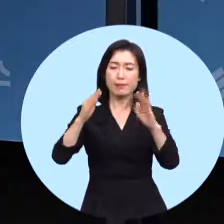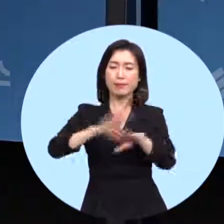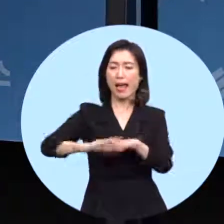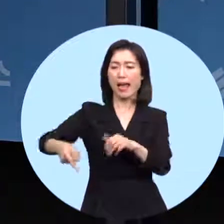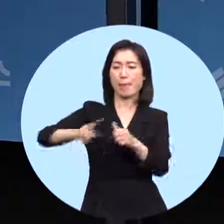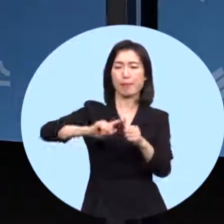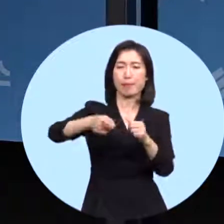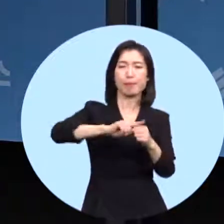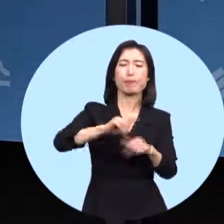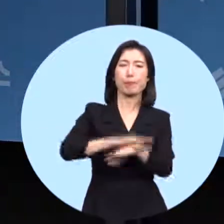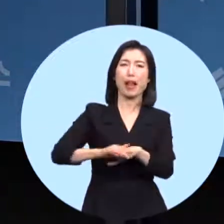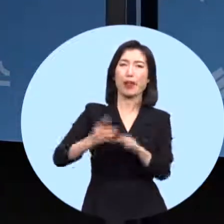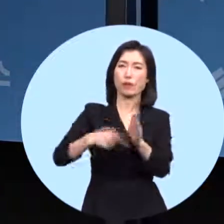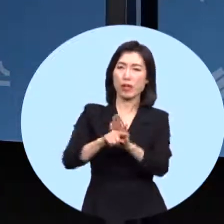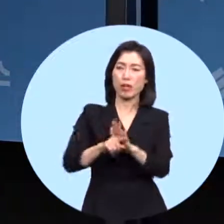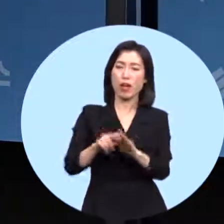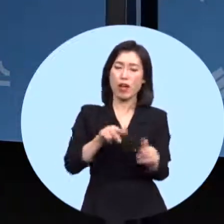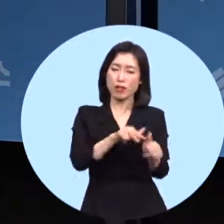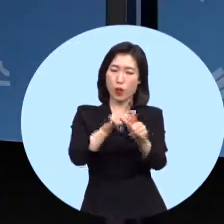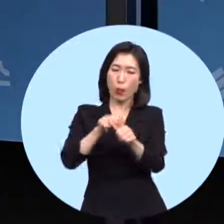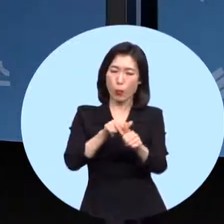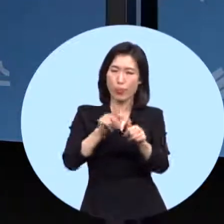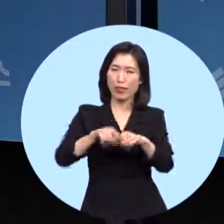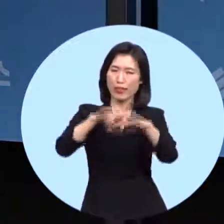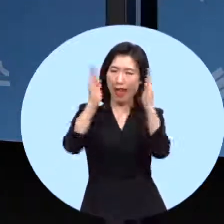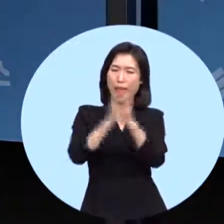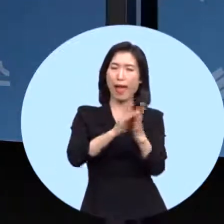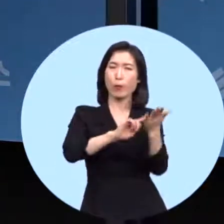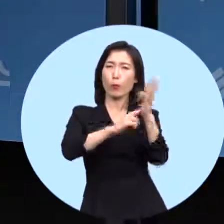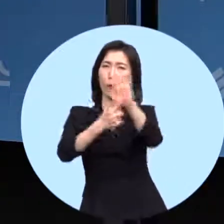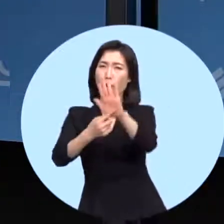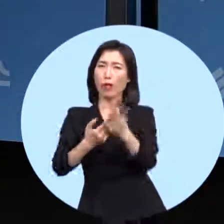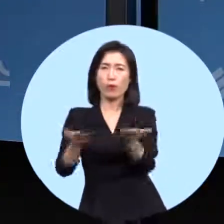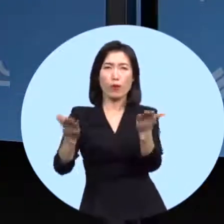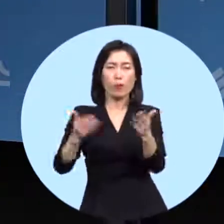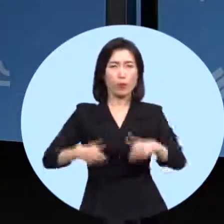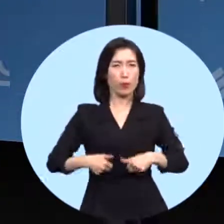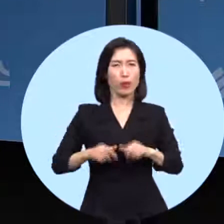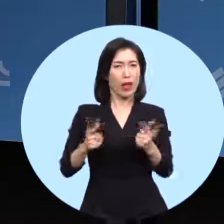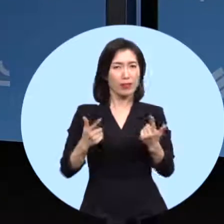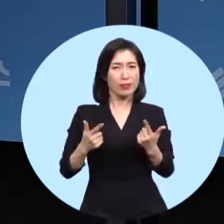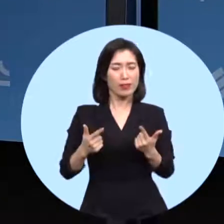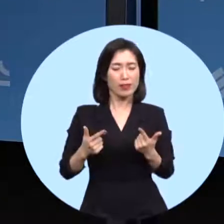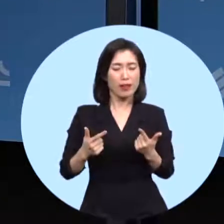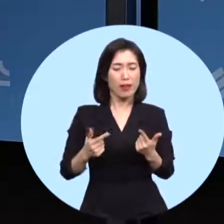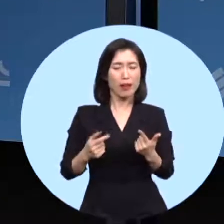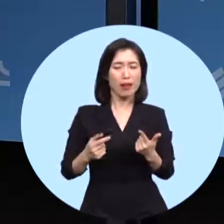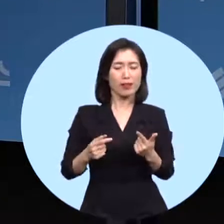누구든지 모든 시민에게 개방했어야 하지는 않는가? 그런 생각이 들었습니다.